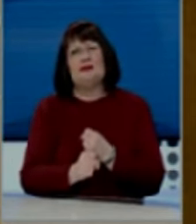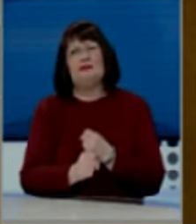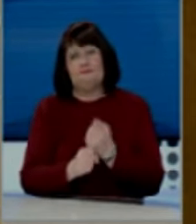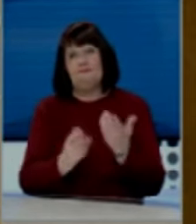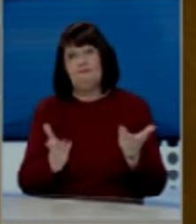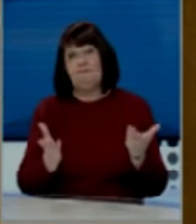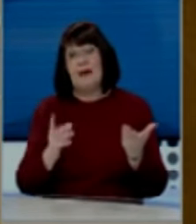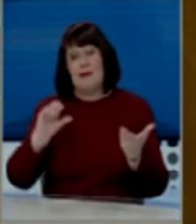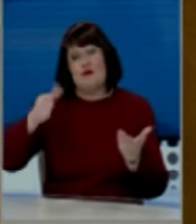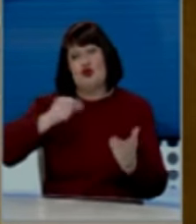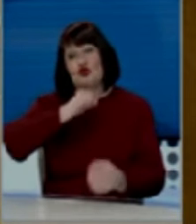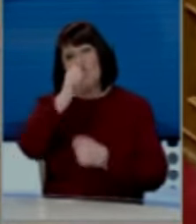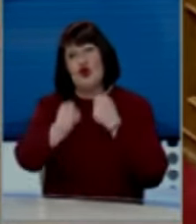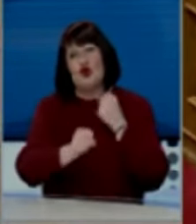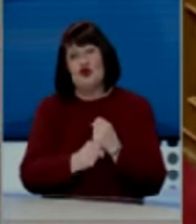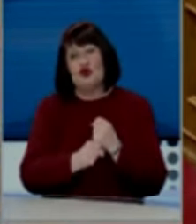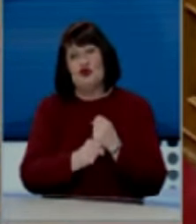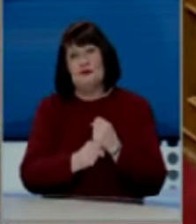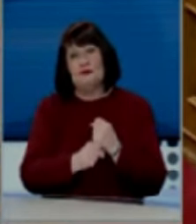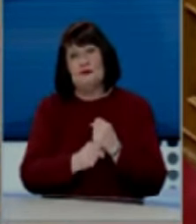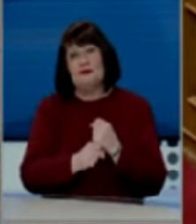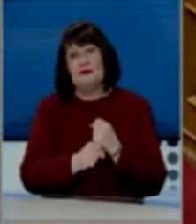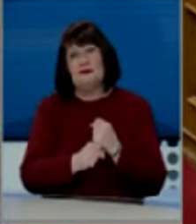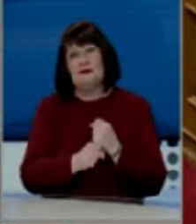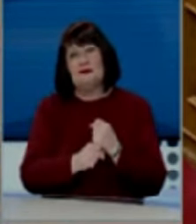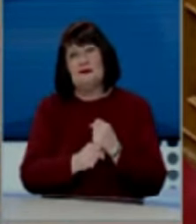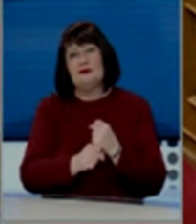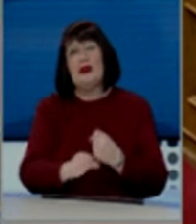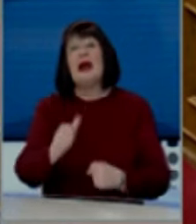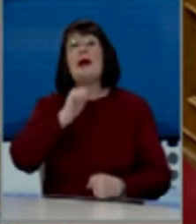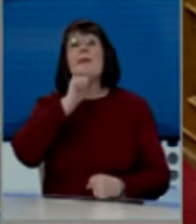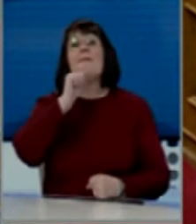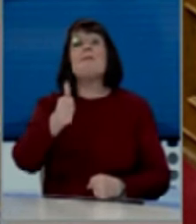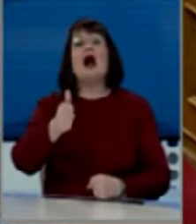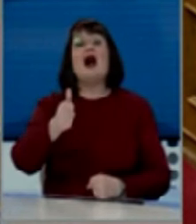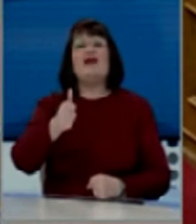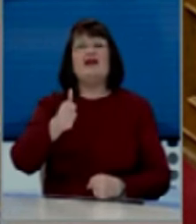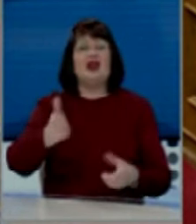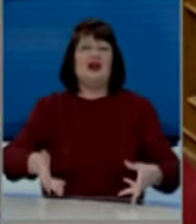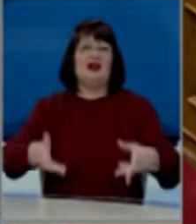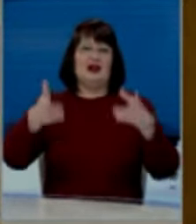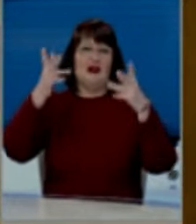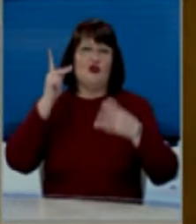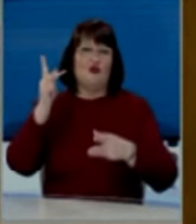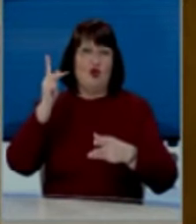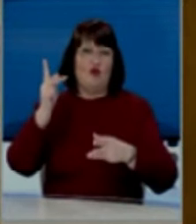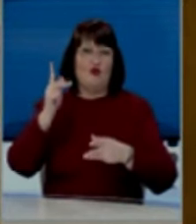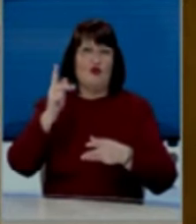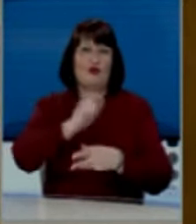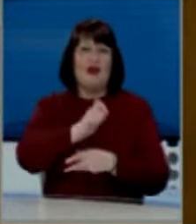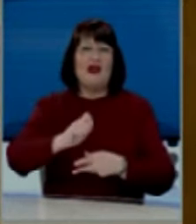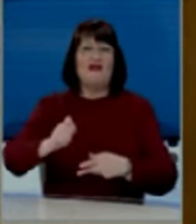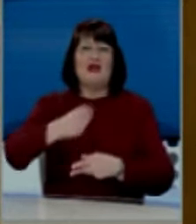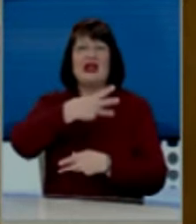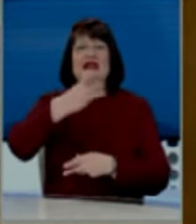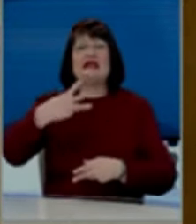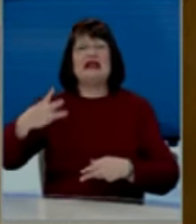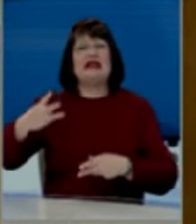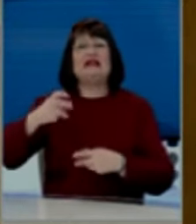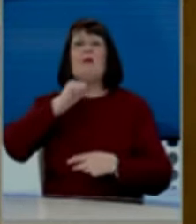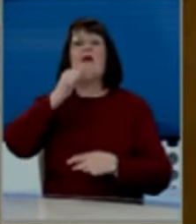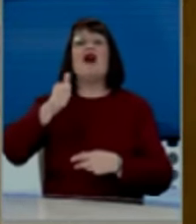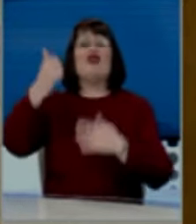τον πρώτο χρόνο, όταν ντύσατε μαύρη την Κουνουβουδούρου, το θυμάστε, θα μπορούσαμε και εμείς να είχαμε κάνει το